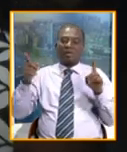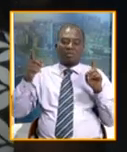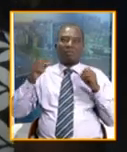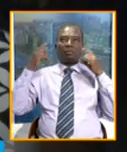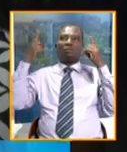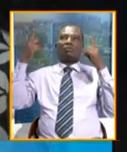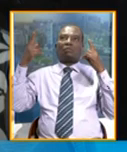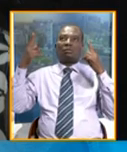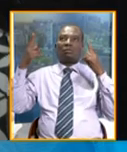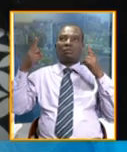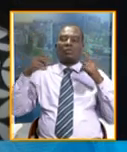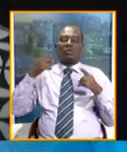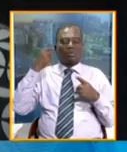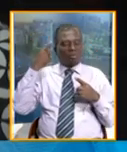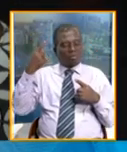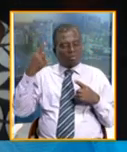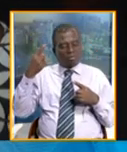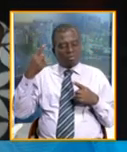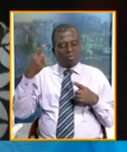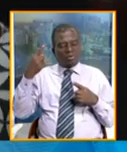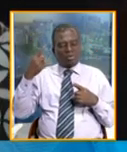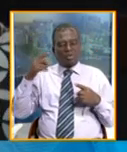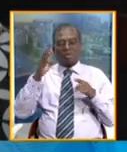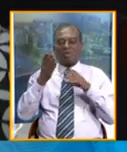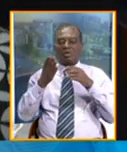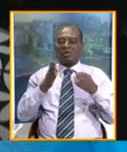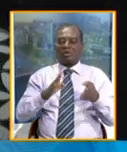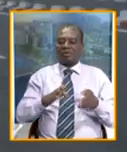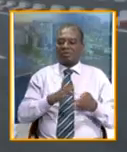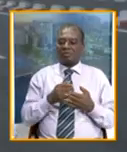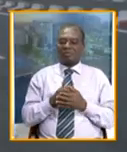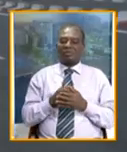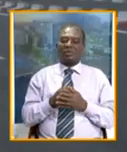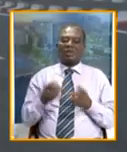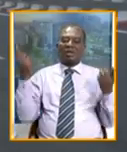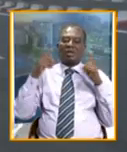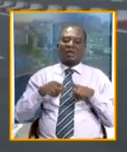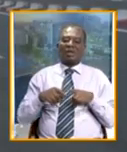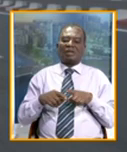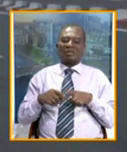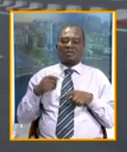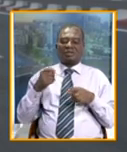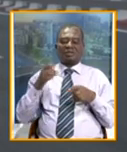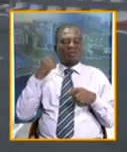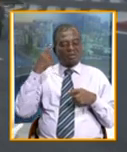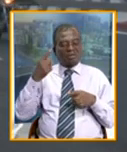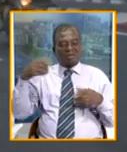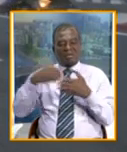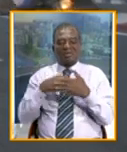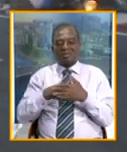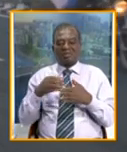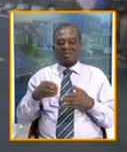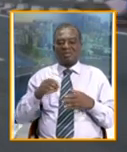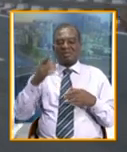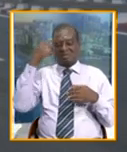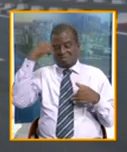on a appris le décès là, vraiment. C'est quelque chose qui nous a vraiment touchés. Quand j'ai appris la nouvelle, je ne croyais pas. Je me suis dit que